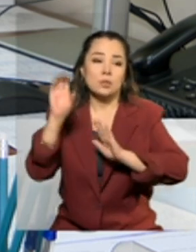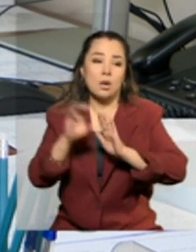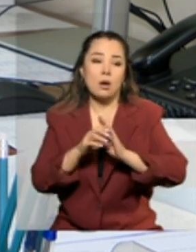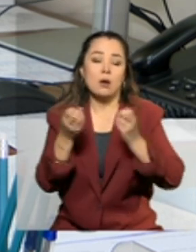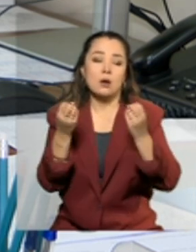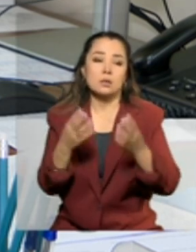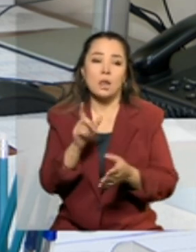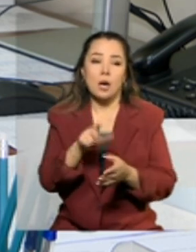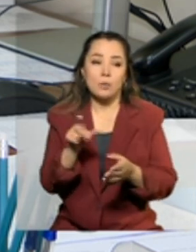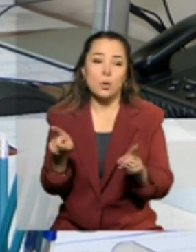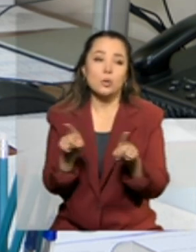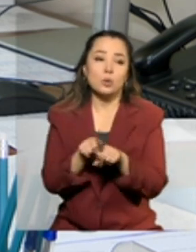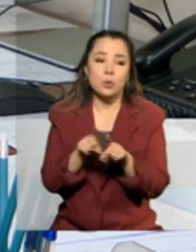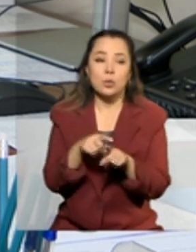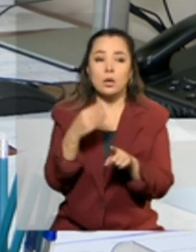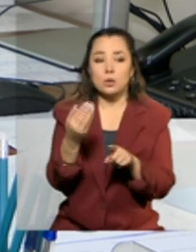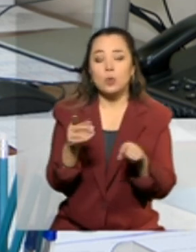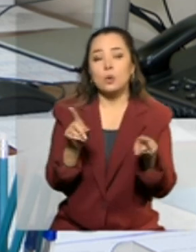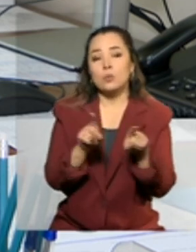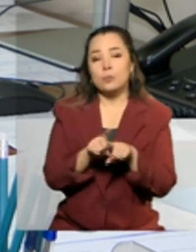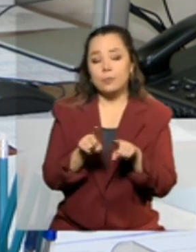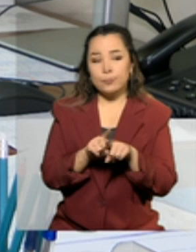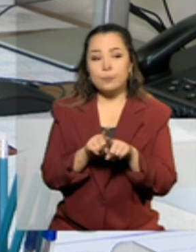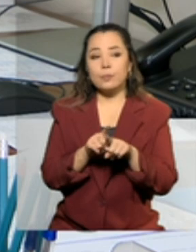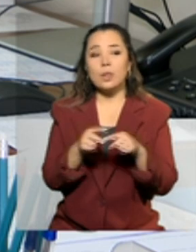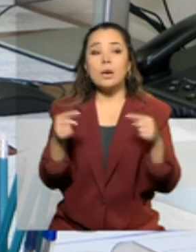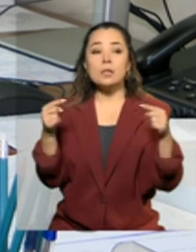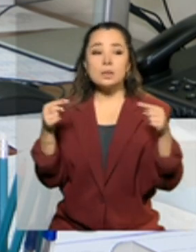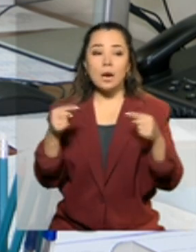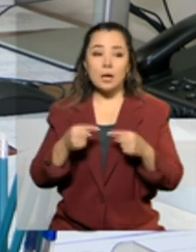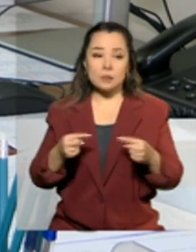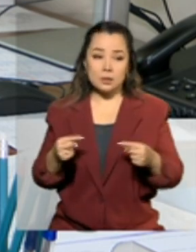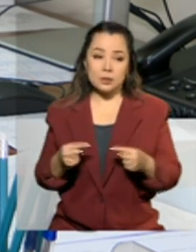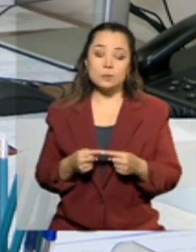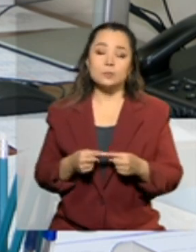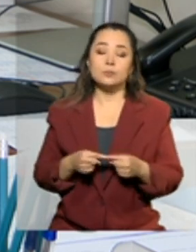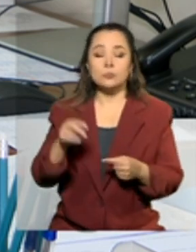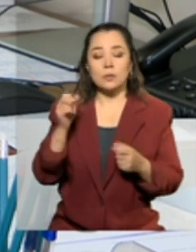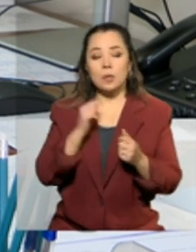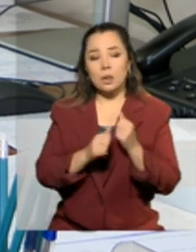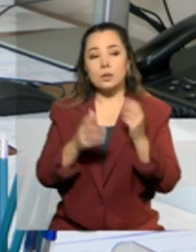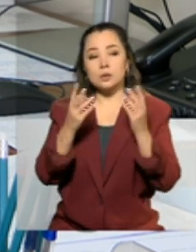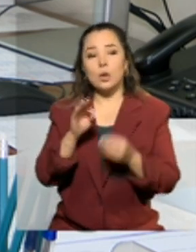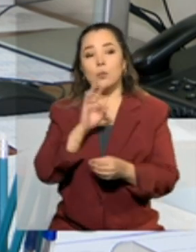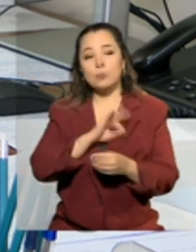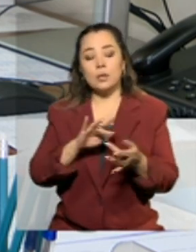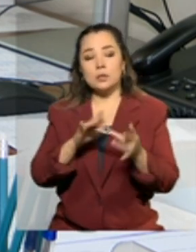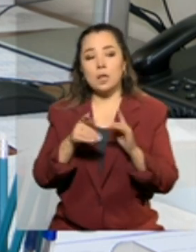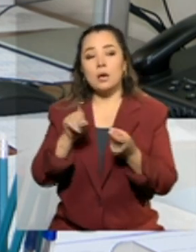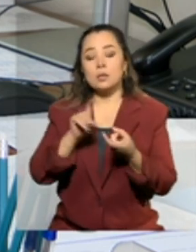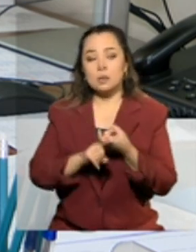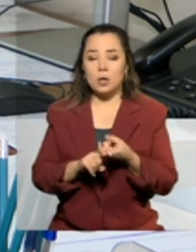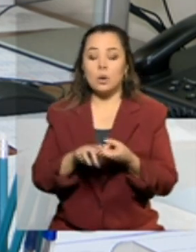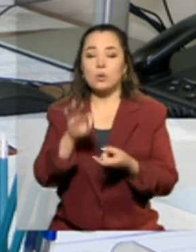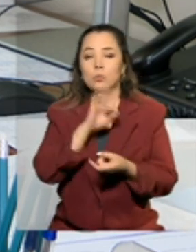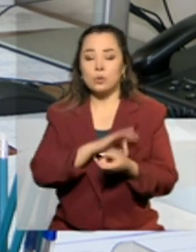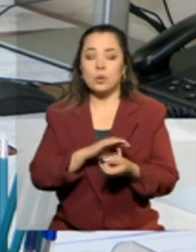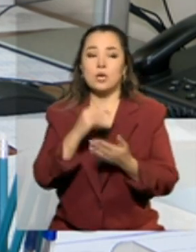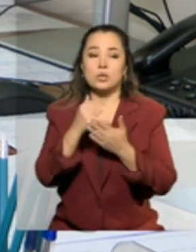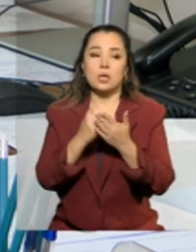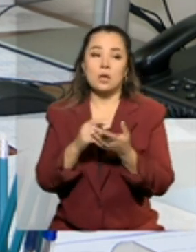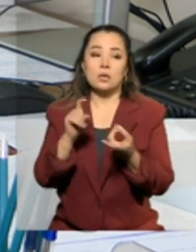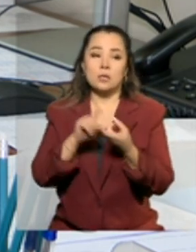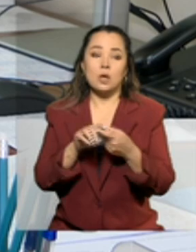қарапайым азаматтар болғаннан кейін оларға нақтылы күнделікті қолданатын порталдар арқылы, күнделікті қолданатын желілер